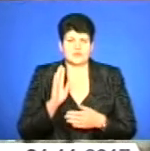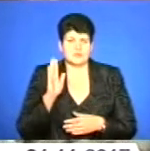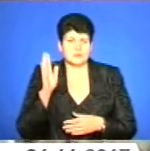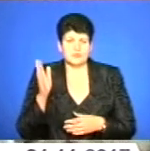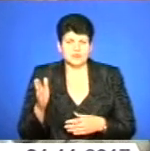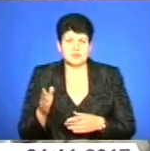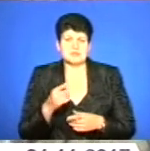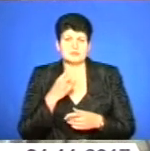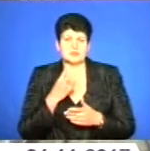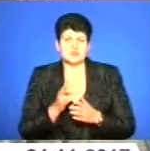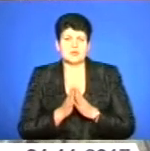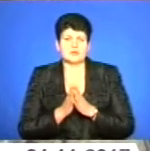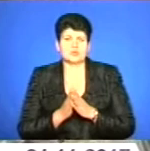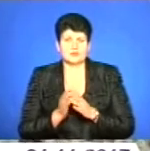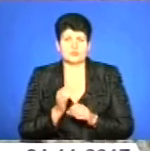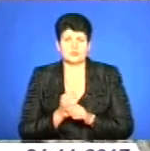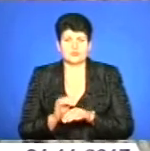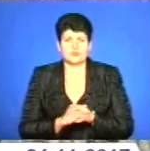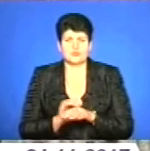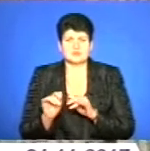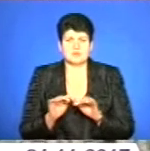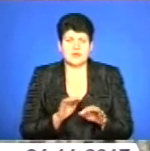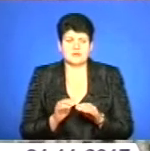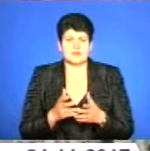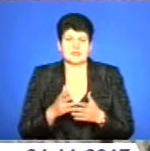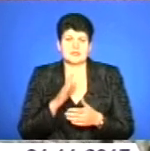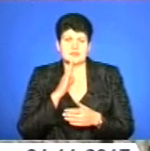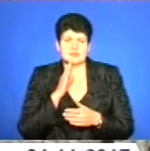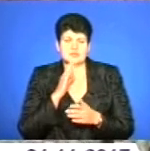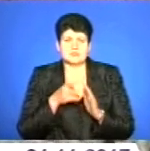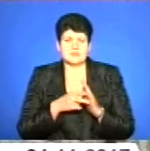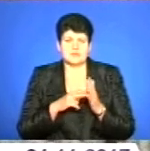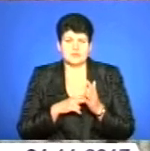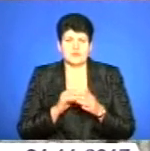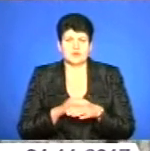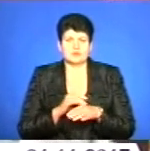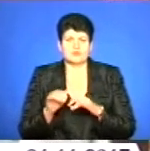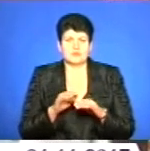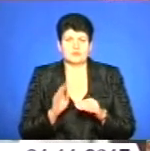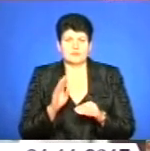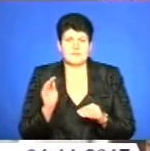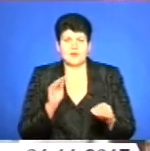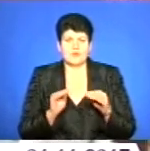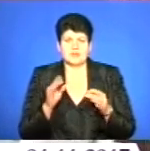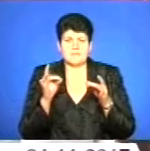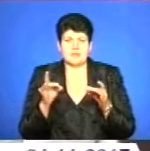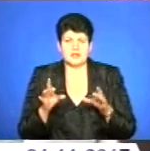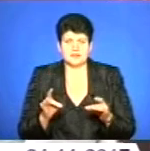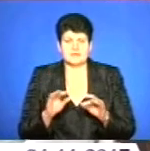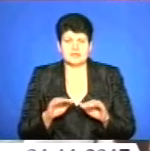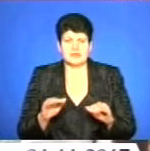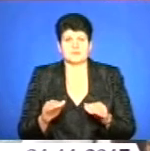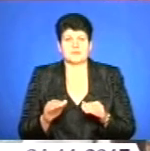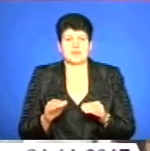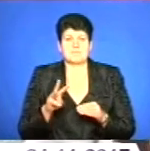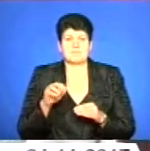передбачає молитву та здійснення хорошої справи. Доброчинність дівчина запланувала заздалегідь. Каже, пакуватиме пряники для дітей у рамках акції